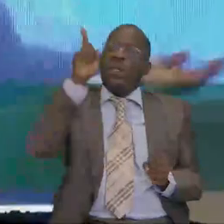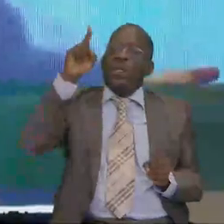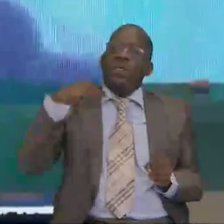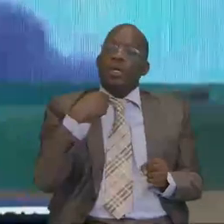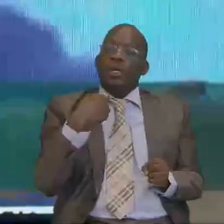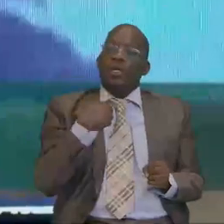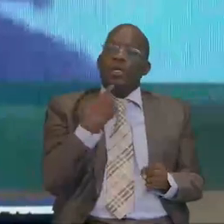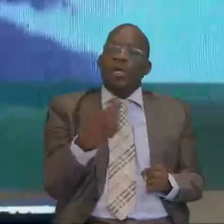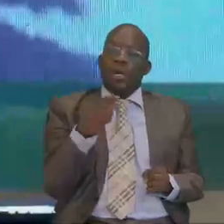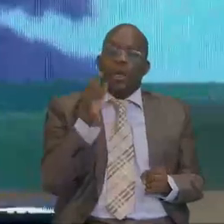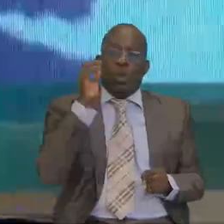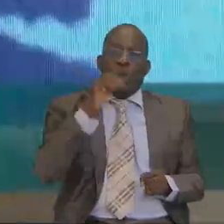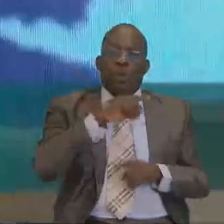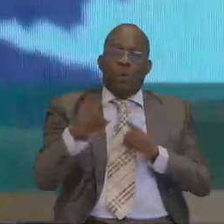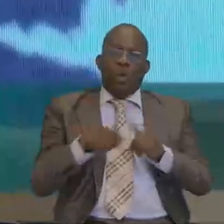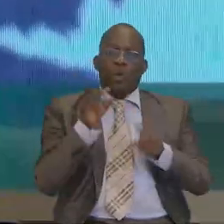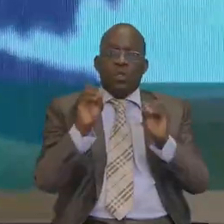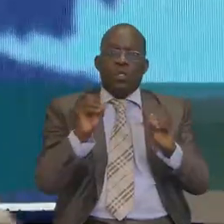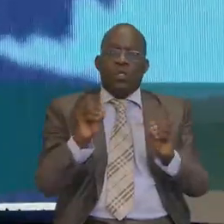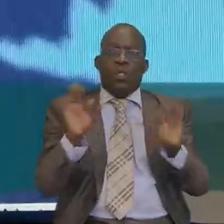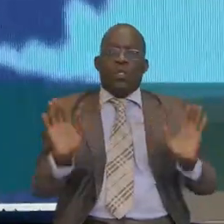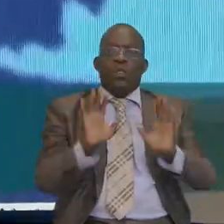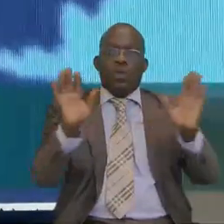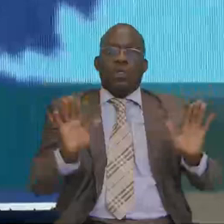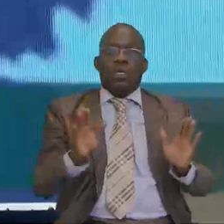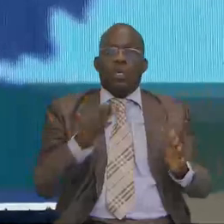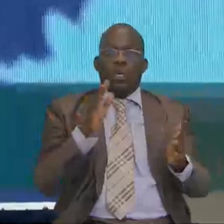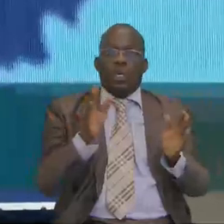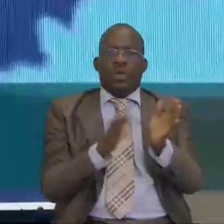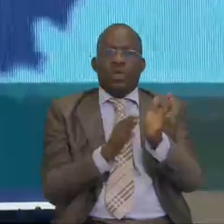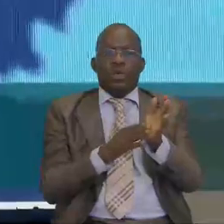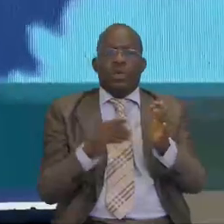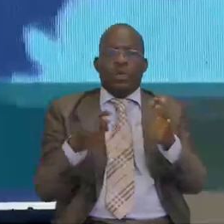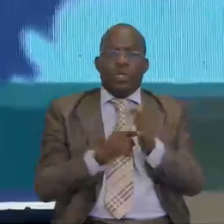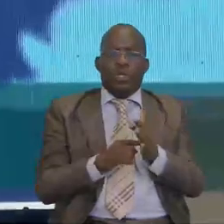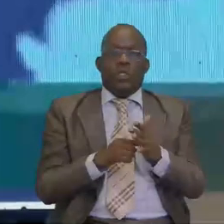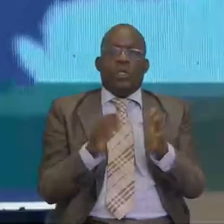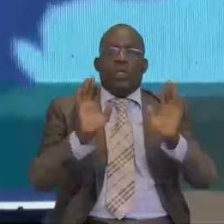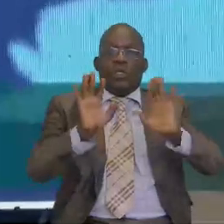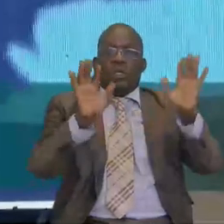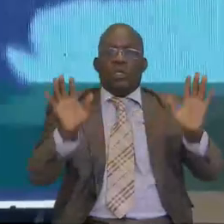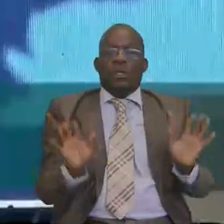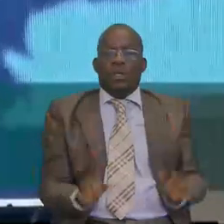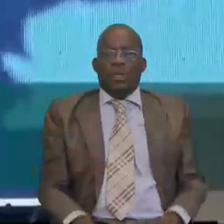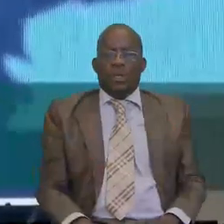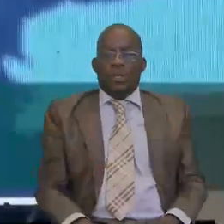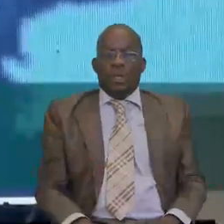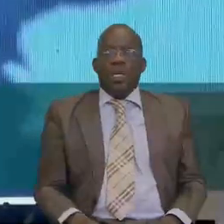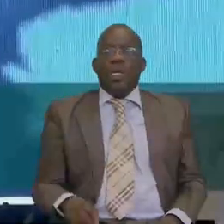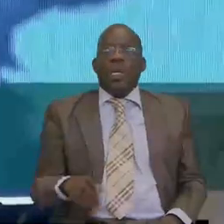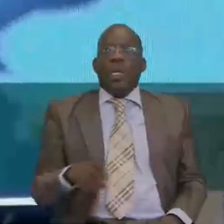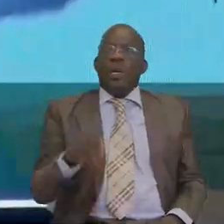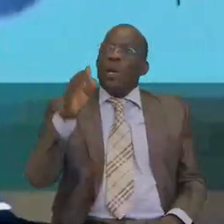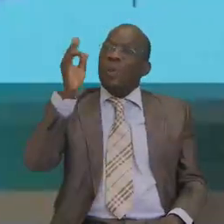Est-ce que tu peux enseigner le sondage, le code de dimanche, le dimanche prochain? Pasteur, s'il vous plaît, je ne